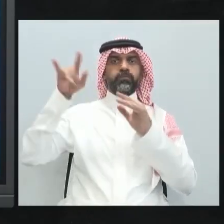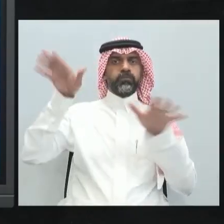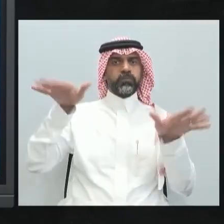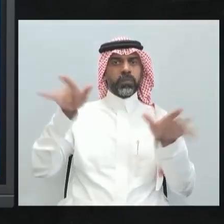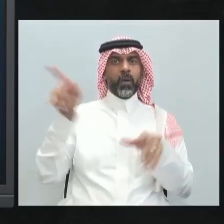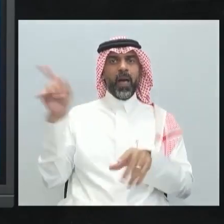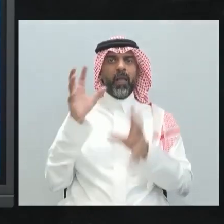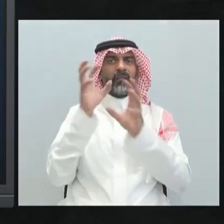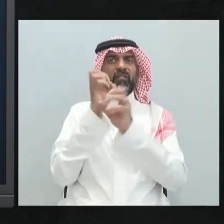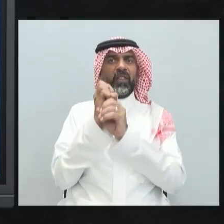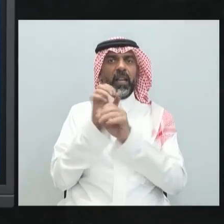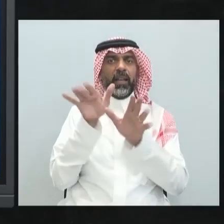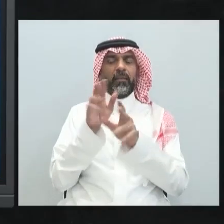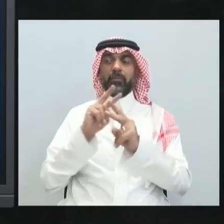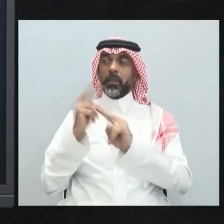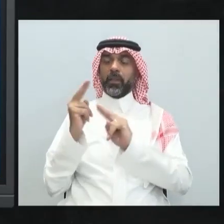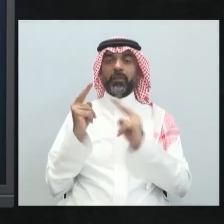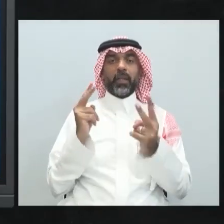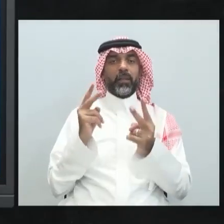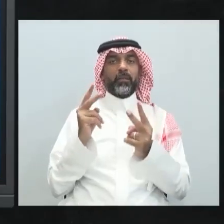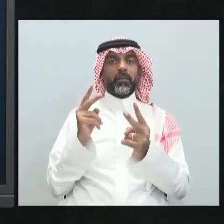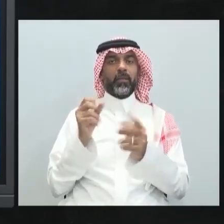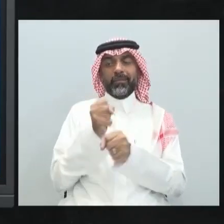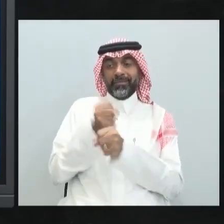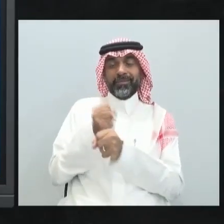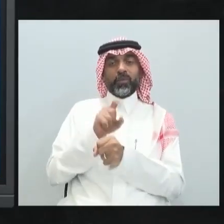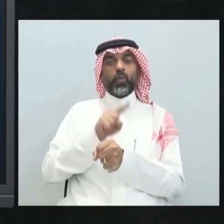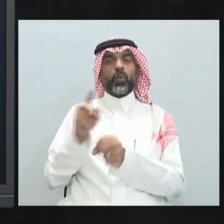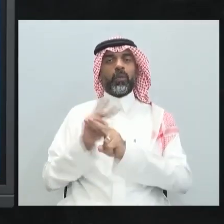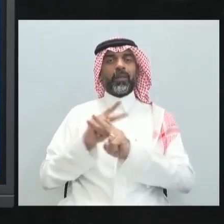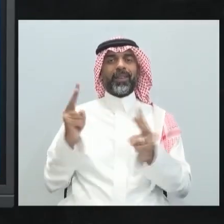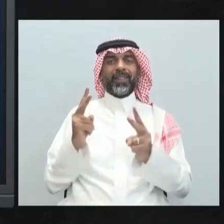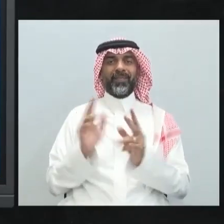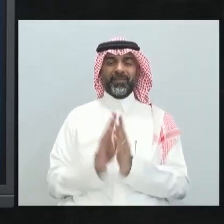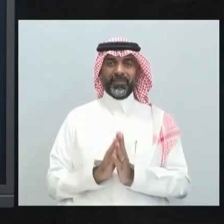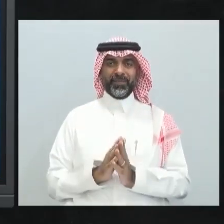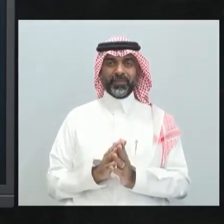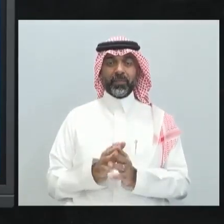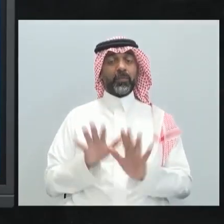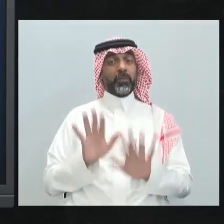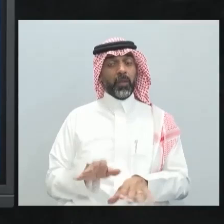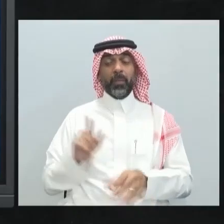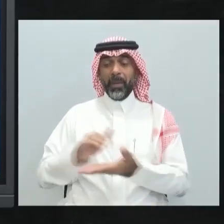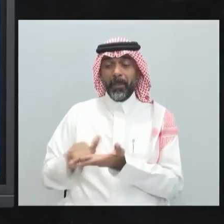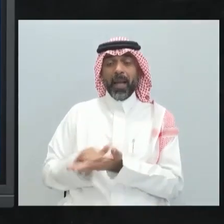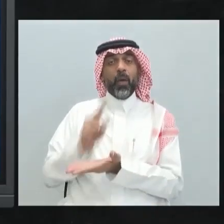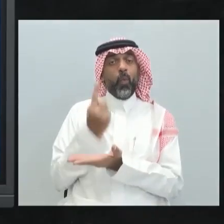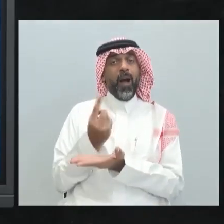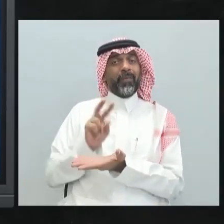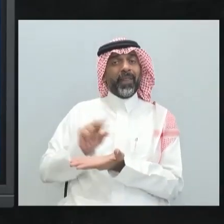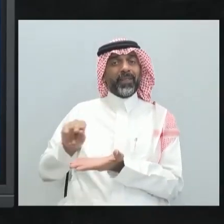لذلك لا نستطيع ان نذكر بان الادوار واحده او الاطار البيئي واحد بالرغم من تواجدهم في نفس المنطقه